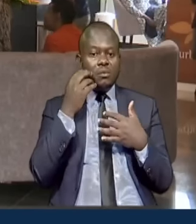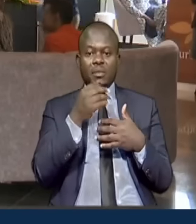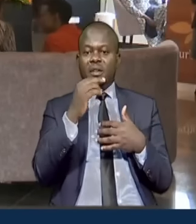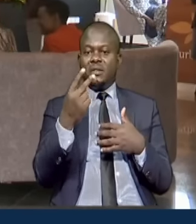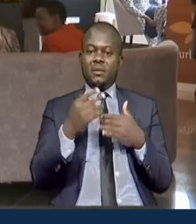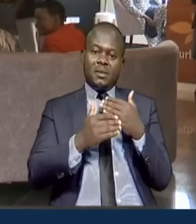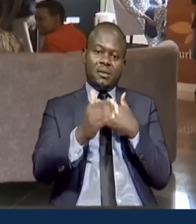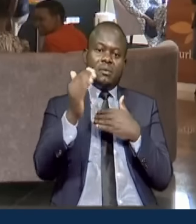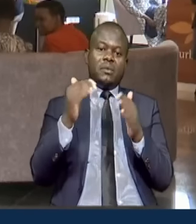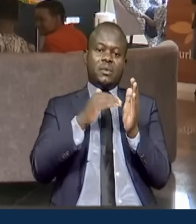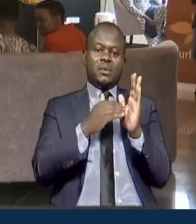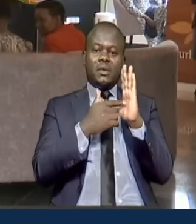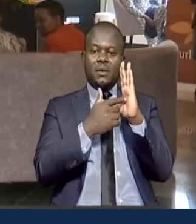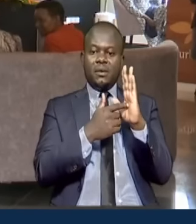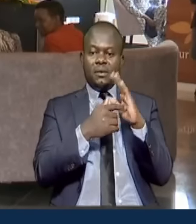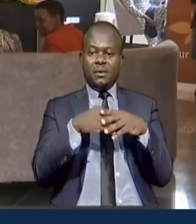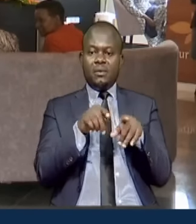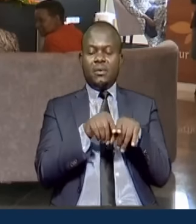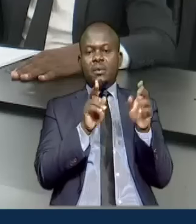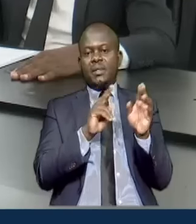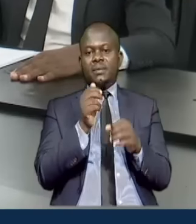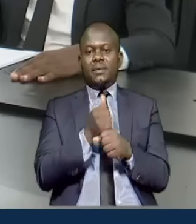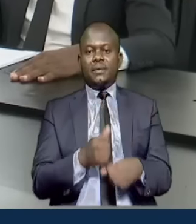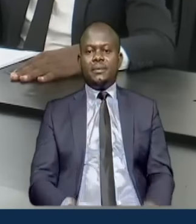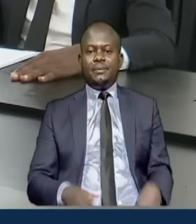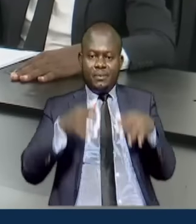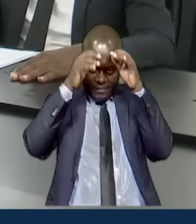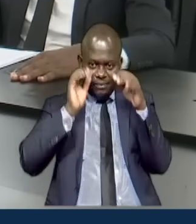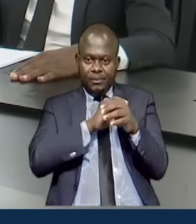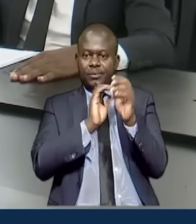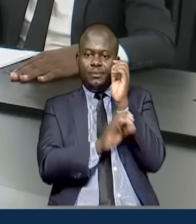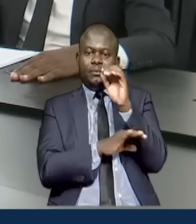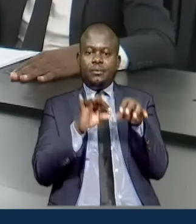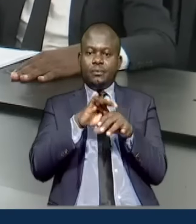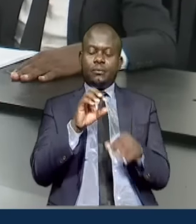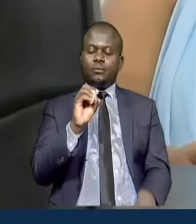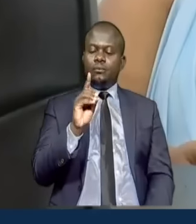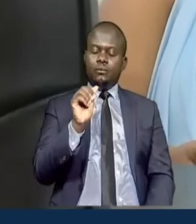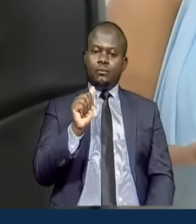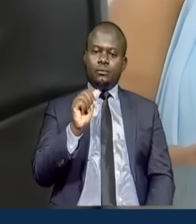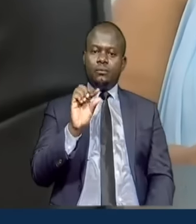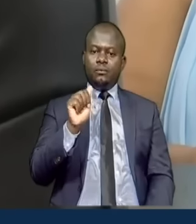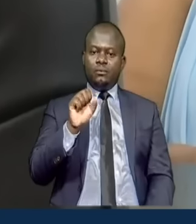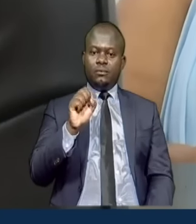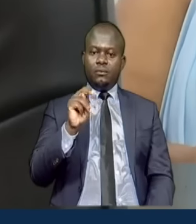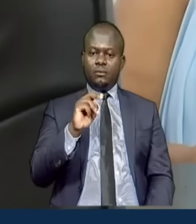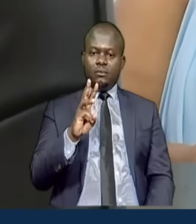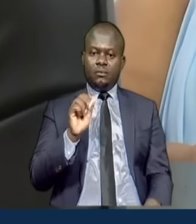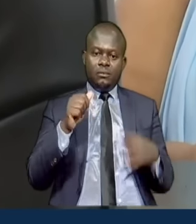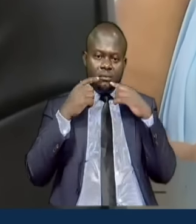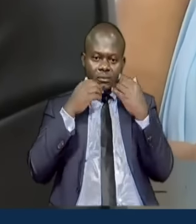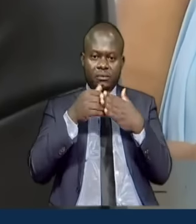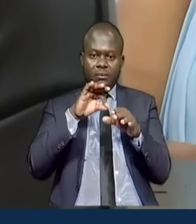imbere bazongera bakabitugaragariza nk'uko basanzwe babigira. Perezida wa komisiyo y'igihugu y'amatora Oda Gasinzigwa avuga ko amatora